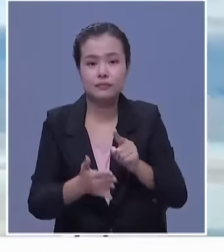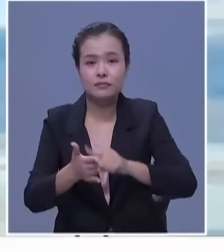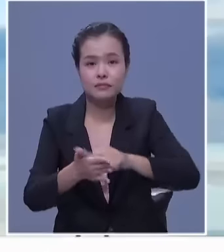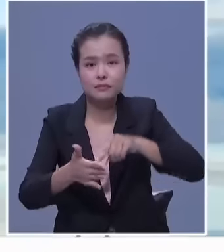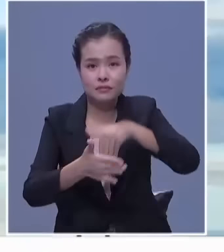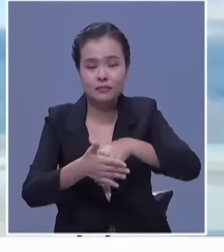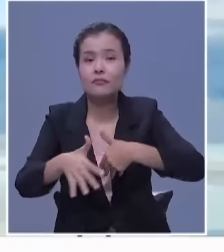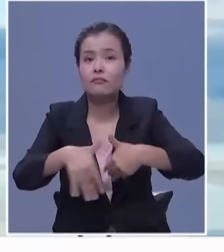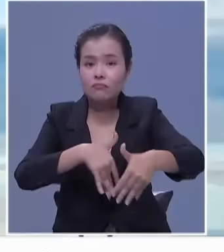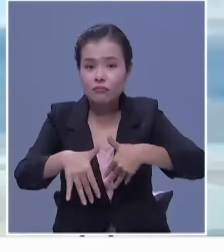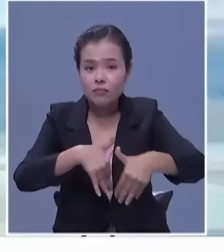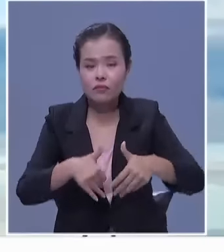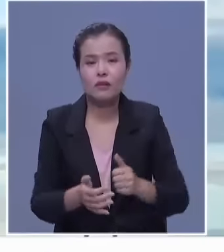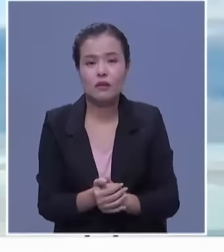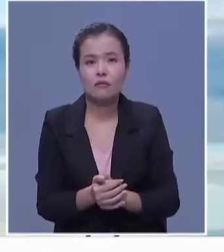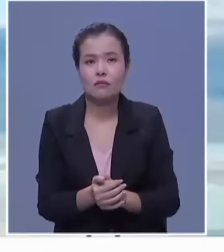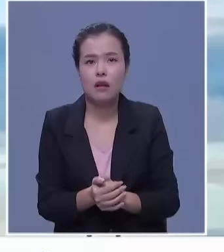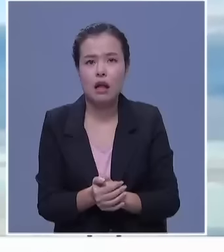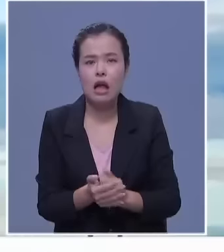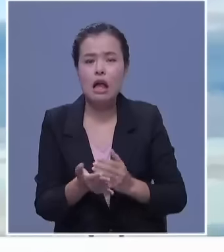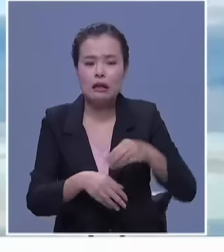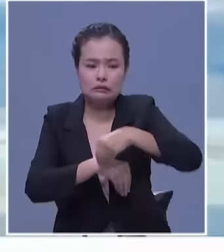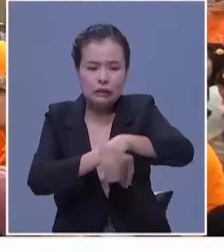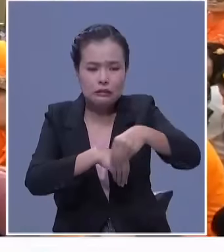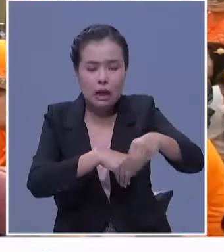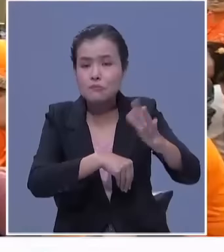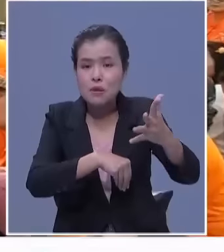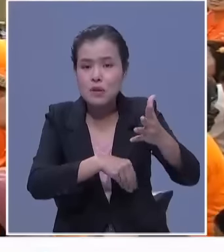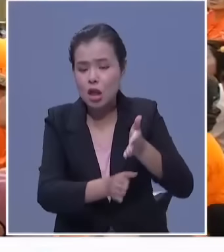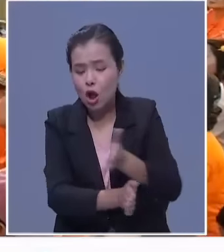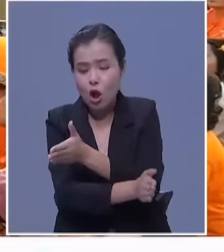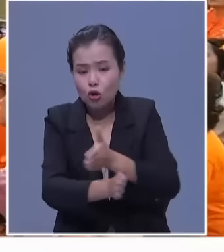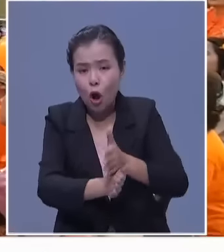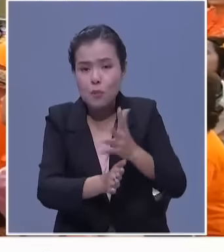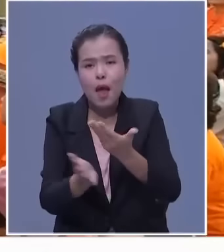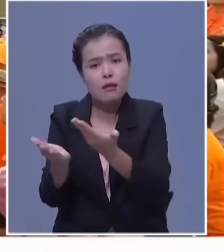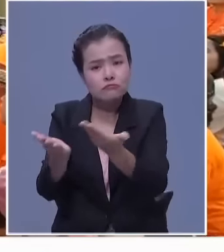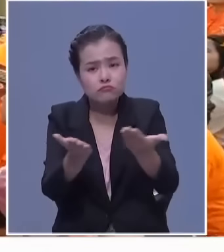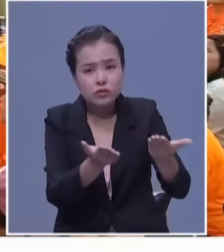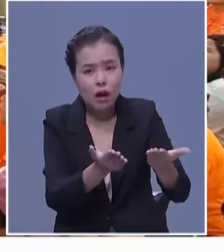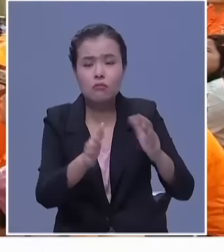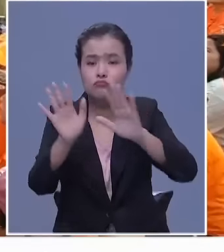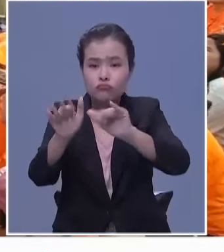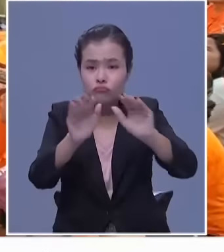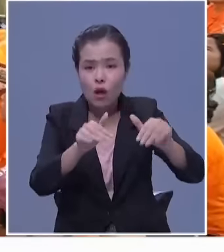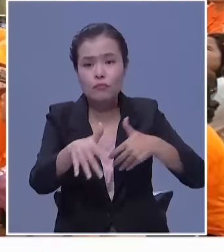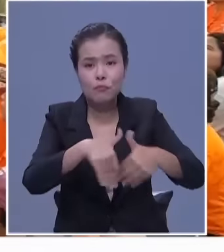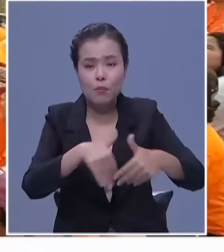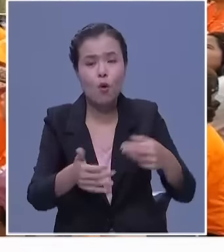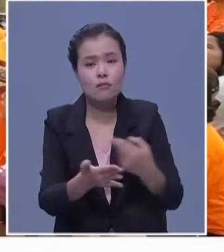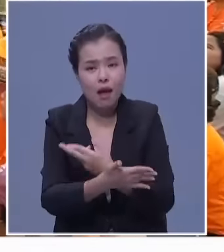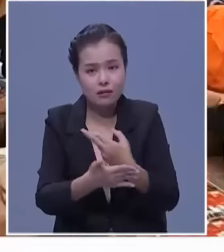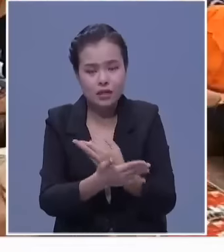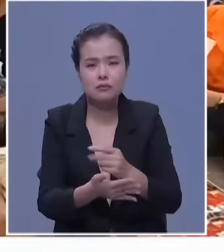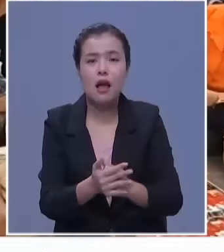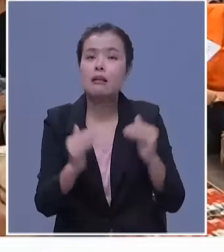ระดับท้องถิ่นจึงไม่ได้มีการเลือกตั้งแบบนอกเขหรือเลือก่วงหน้าก็เลยอยากจะขอเชิญชวนพี่น้องชาวราชบุรีออก